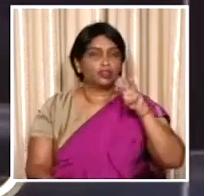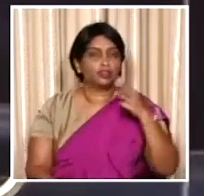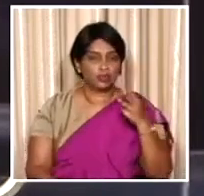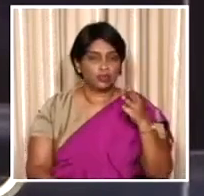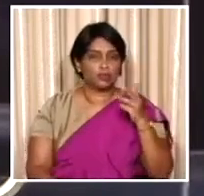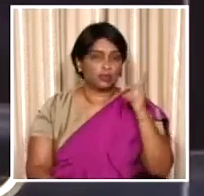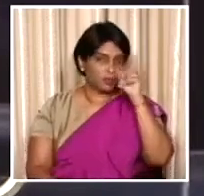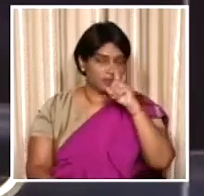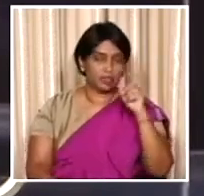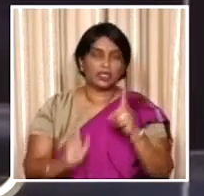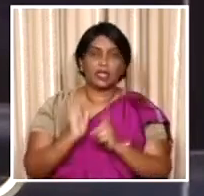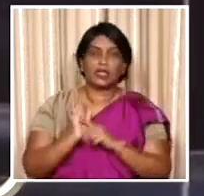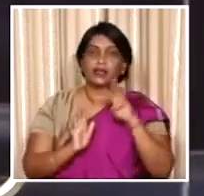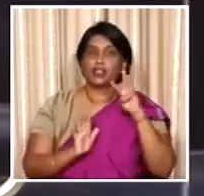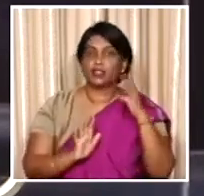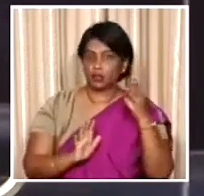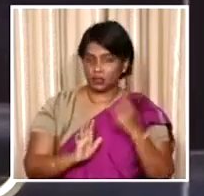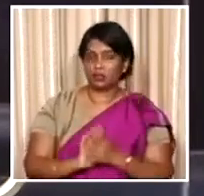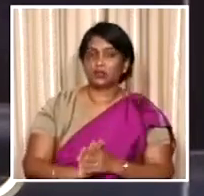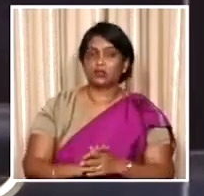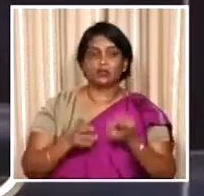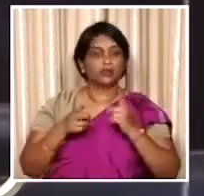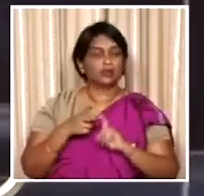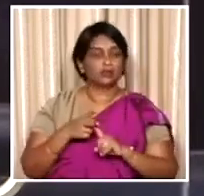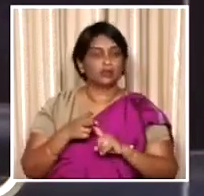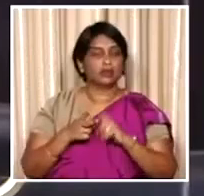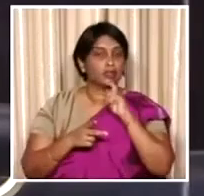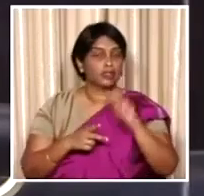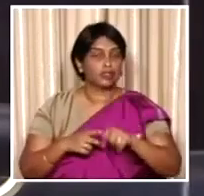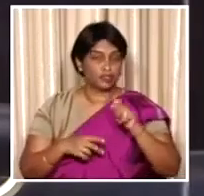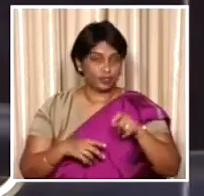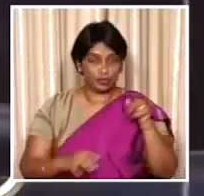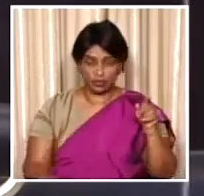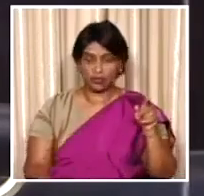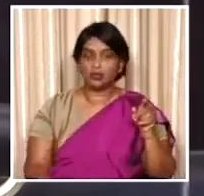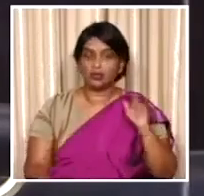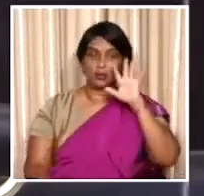611,300 මාසිකට ලීටර් 300 කියලා ඊළඟට තියෙනවා අපීල්ස් කෝට් ජජස්ලා